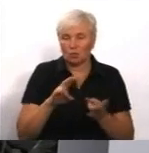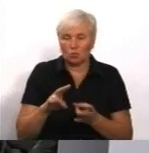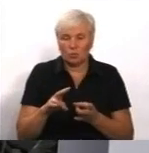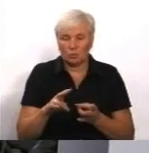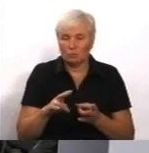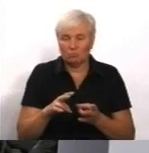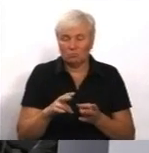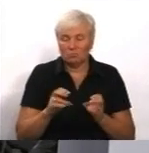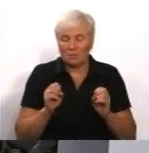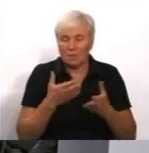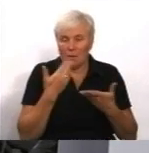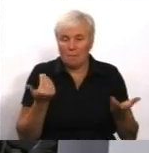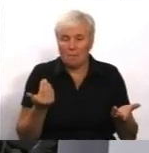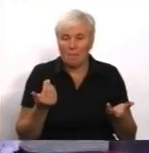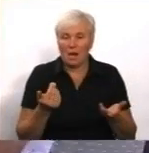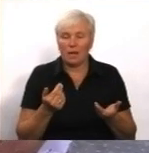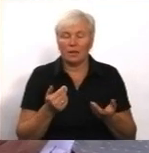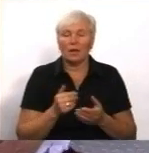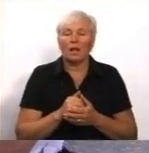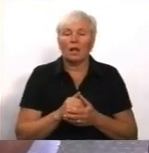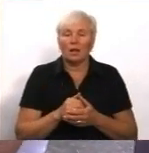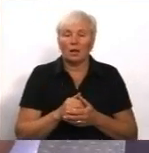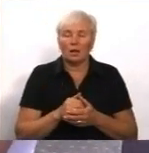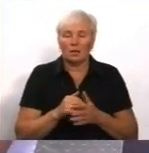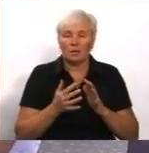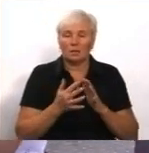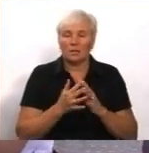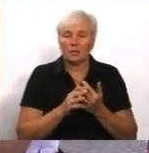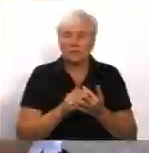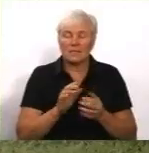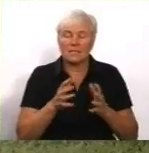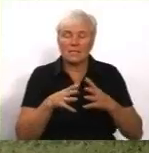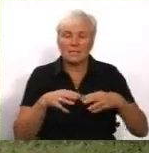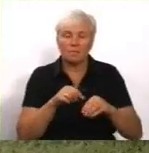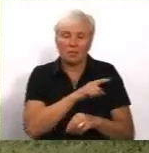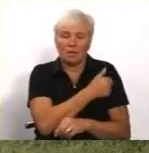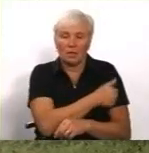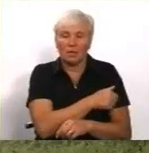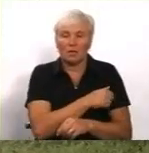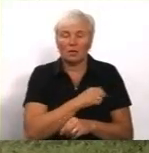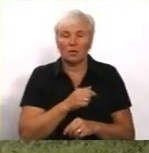пестицидів, інсектицидів і інших засобів хімізації. За словами сімейного лікаря Володимира Чмерука, на погане